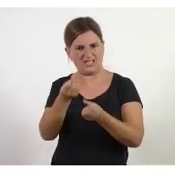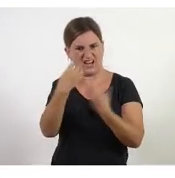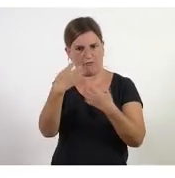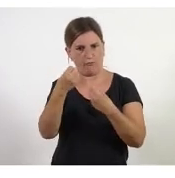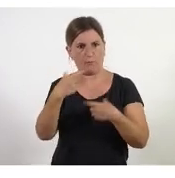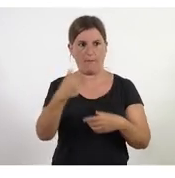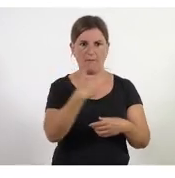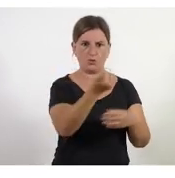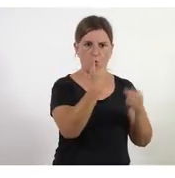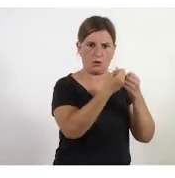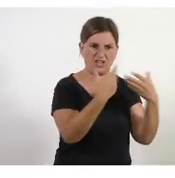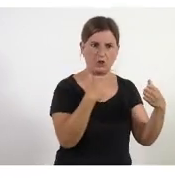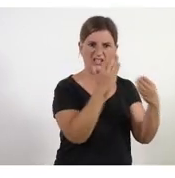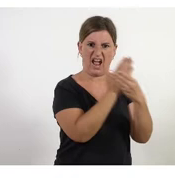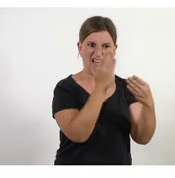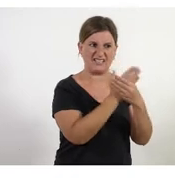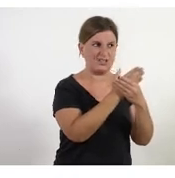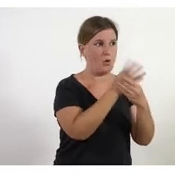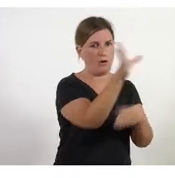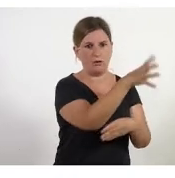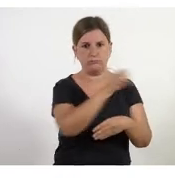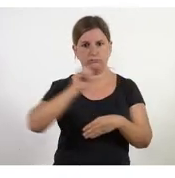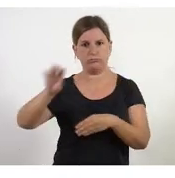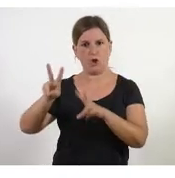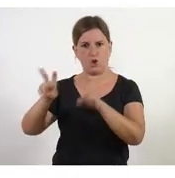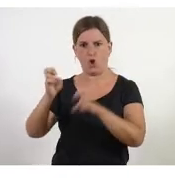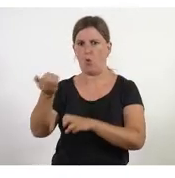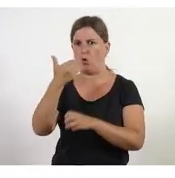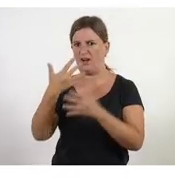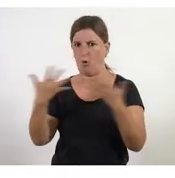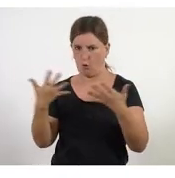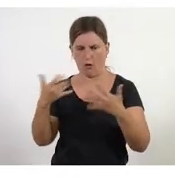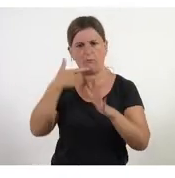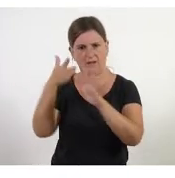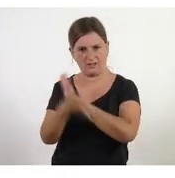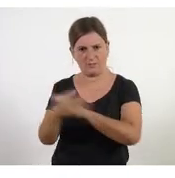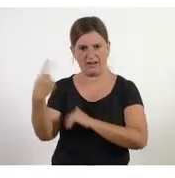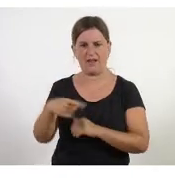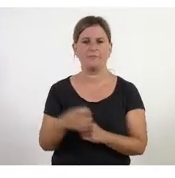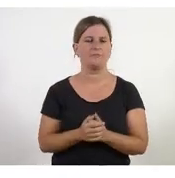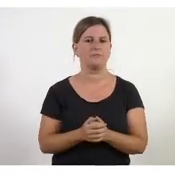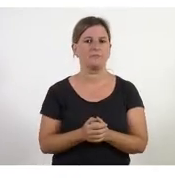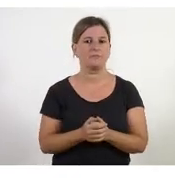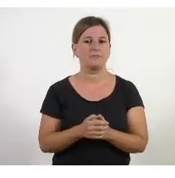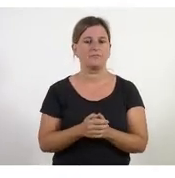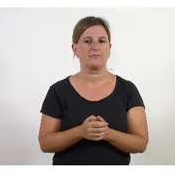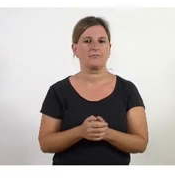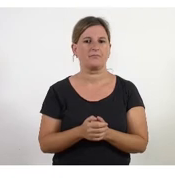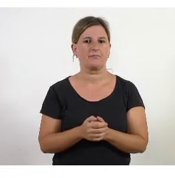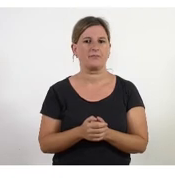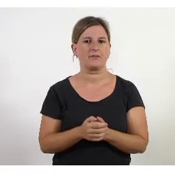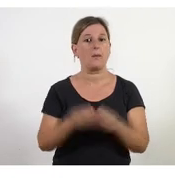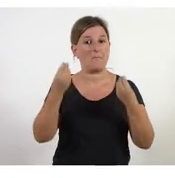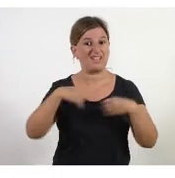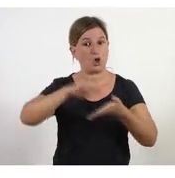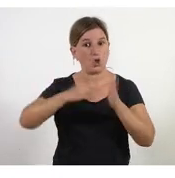nostres correus a aquestes solucions. El manteniment ha de ser inexistent per la nostra part. Són